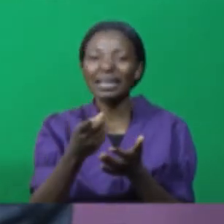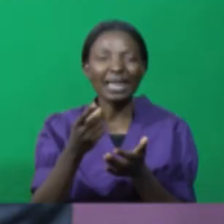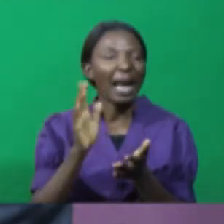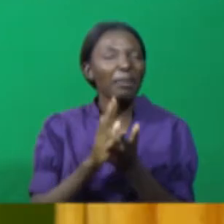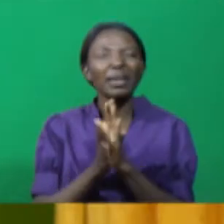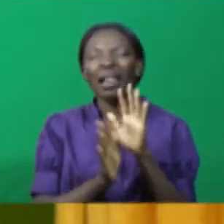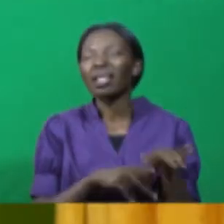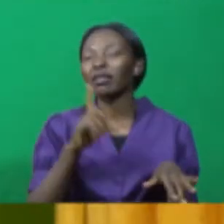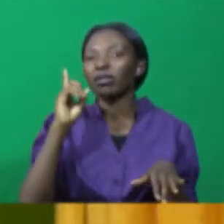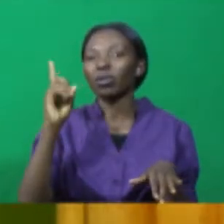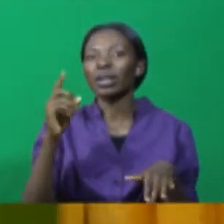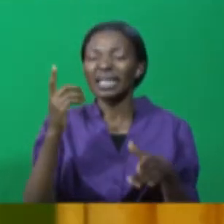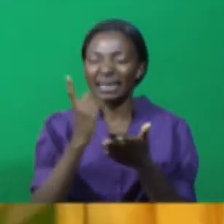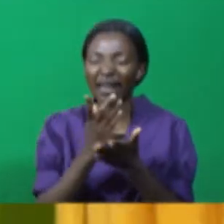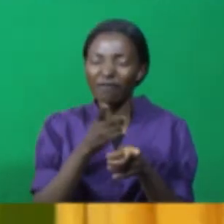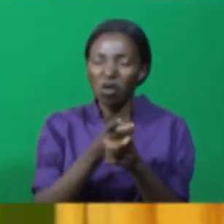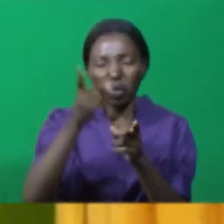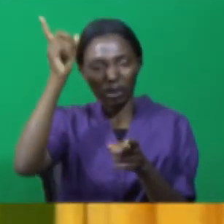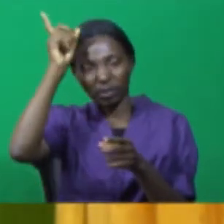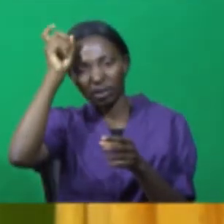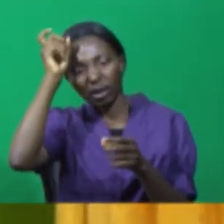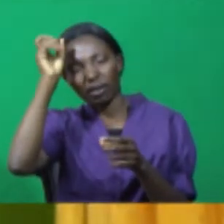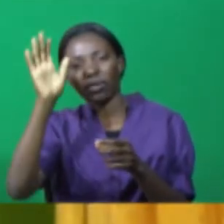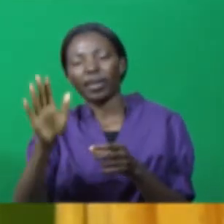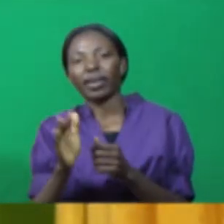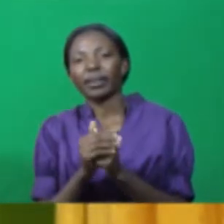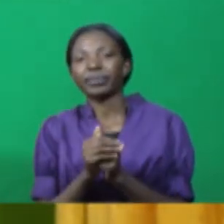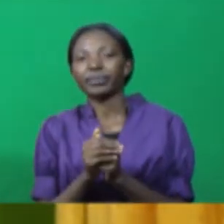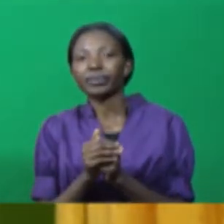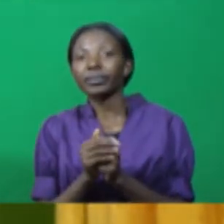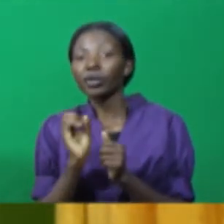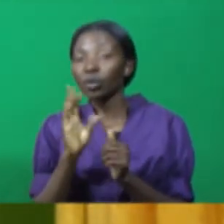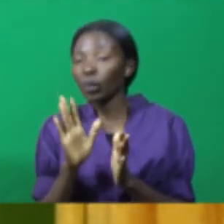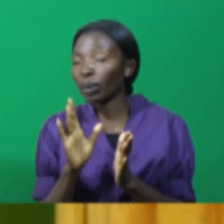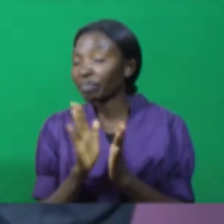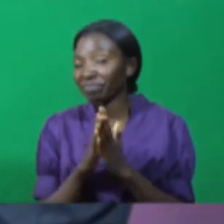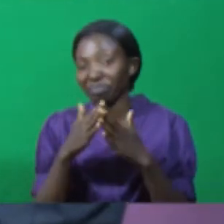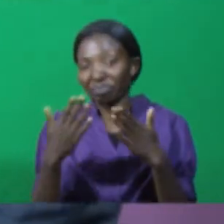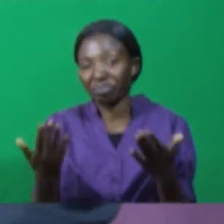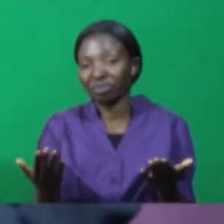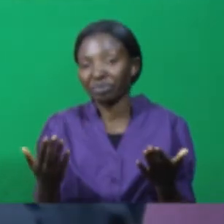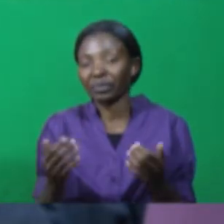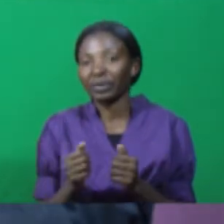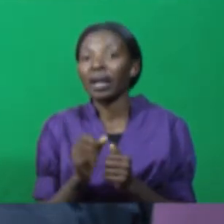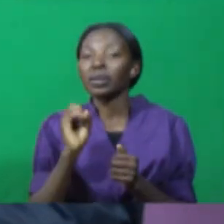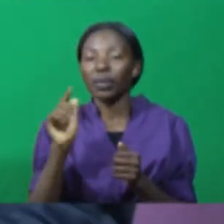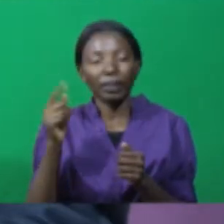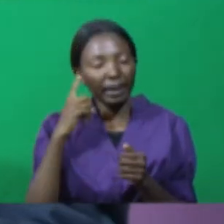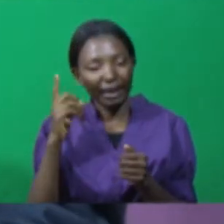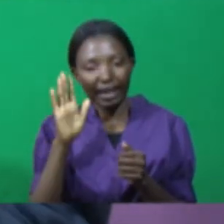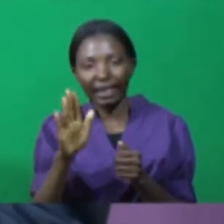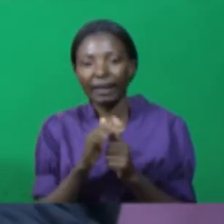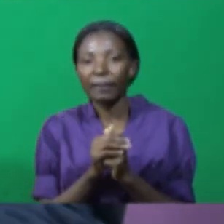abva kuna Mwari woenda futi kuna Satani anga achishandisa vanhu vakushungurudza. Saka unazvawagona. Hapana chawagona. inina aponda panzu kwa pasi.